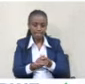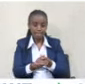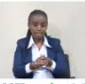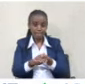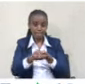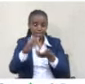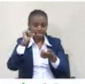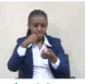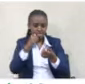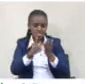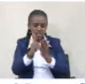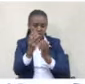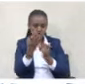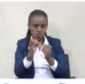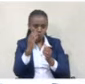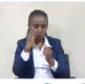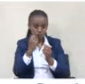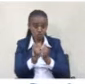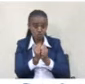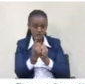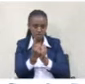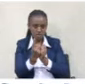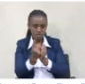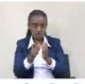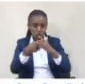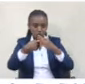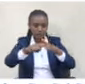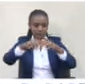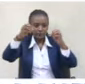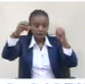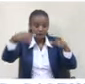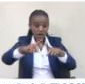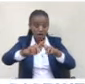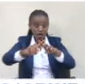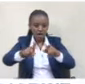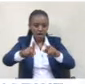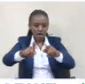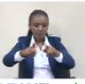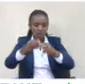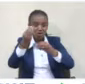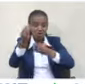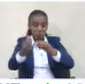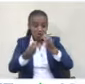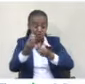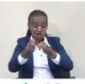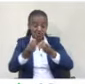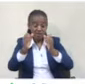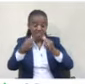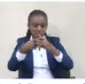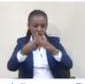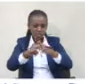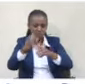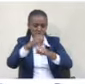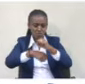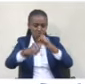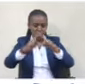ejo tariki 31/11 nibwo izatangizwa ku mugaragaro ariko kugenda byo bisobanuye ko yari twari twatangiye kwishyira mu bikorwa